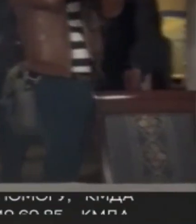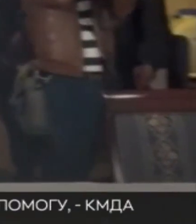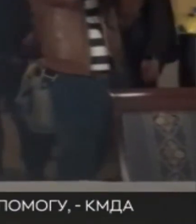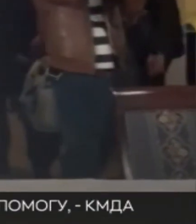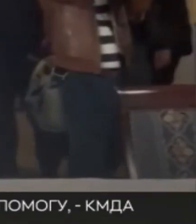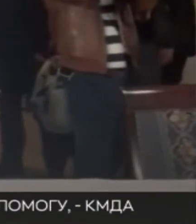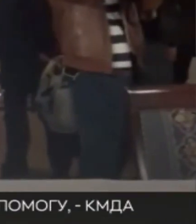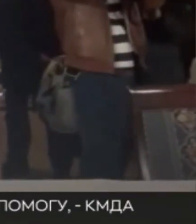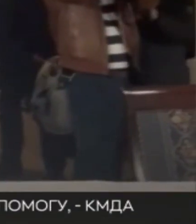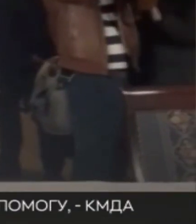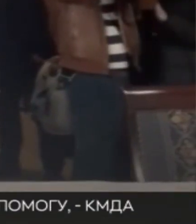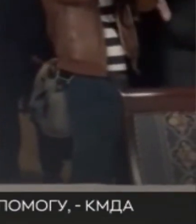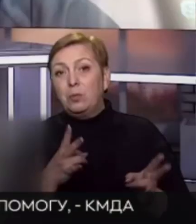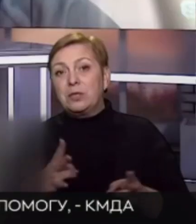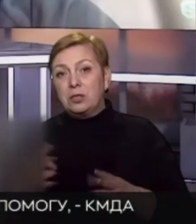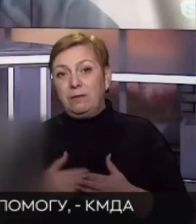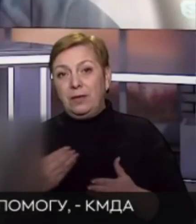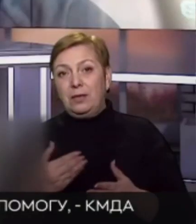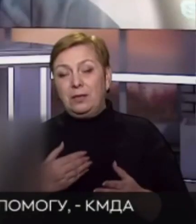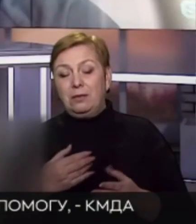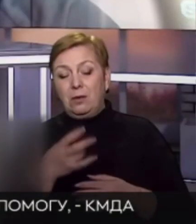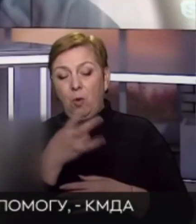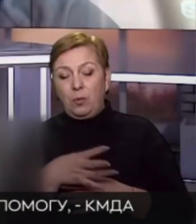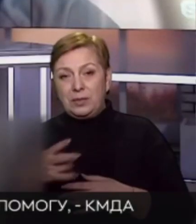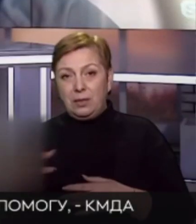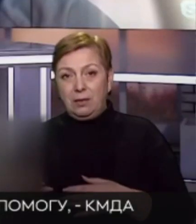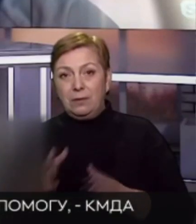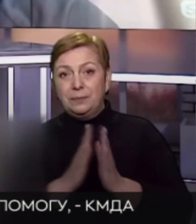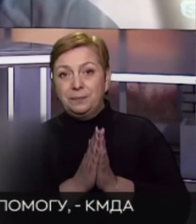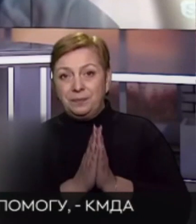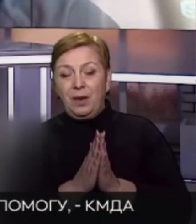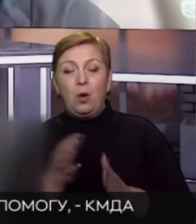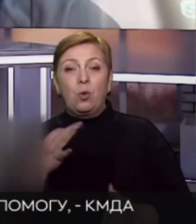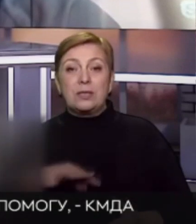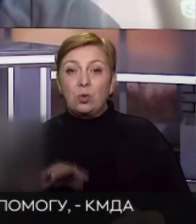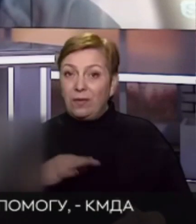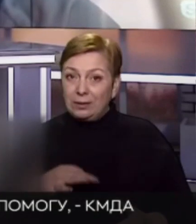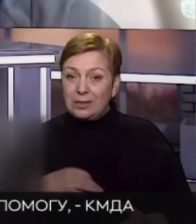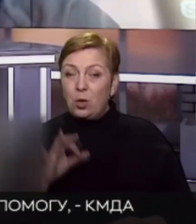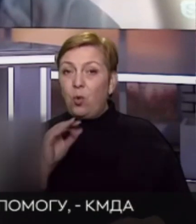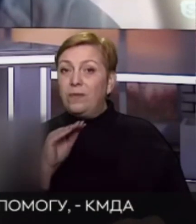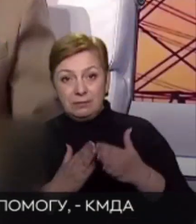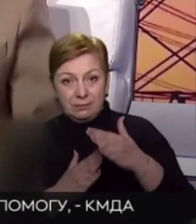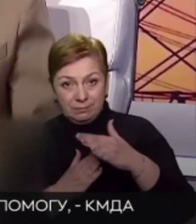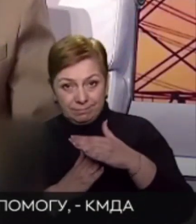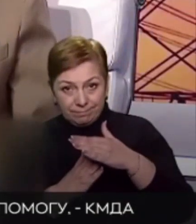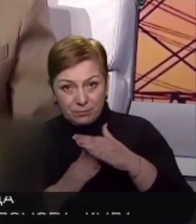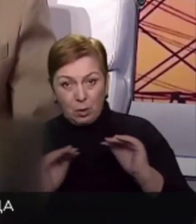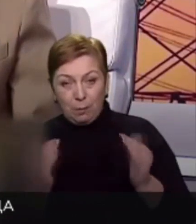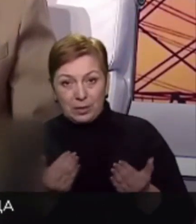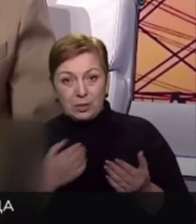до маніпулятивної інформації, а також є засобом політичної боротьби. До того ж, за словами військового, ведучі телемарафону вдаються